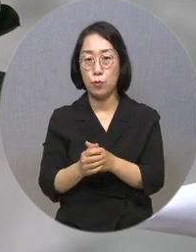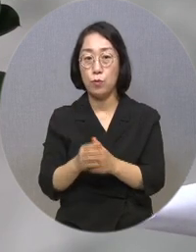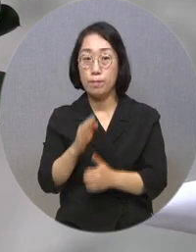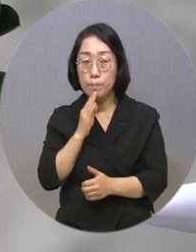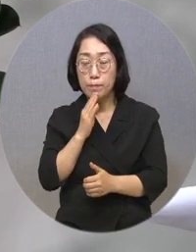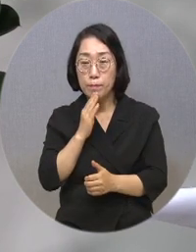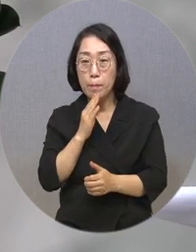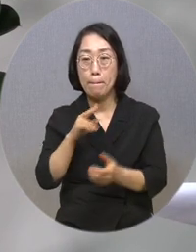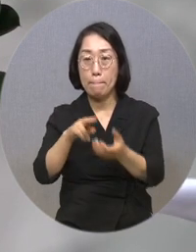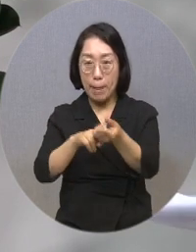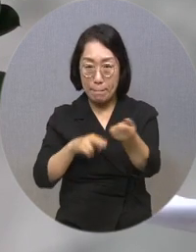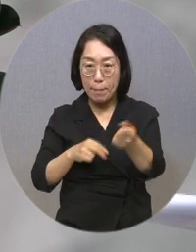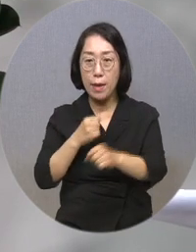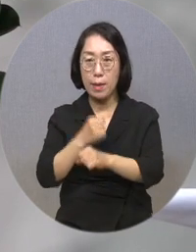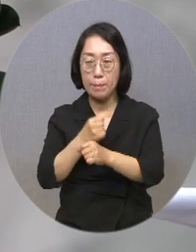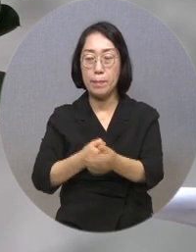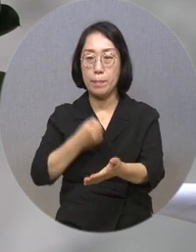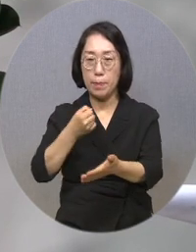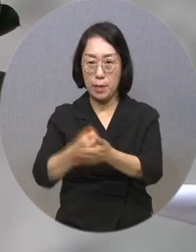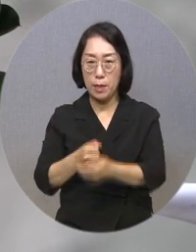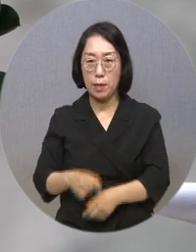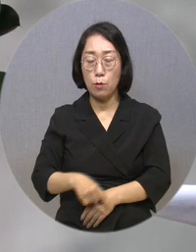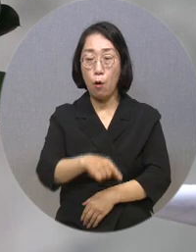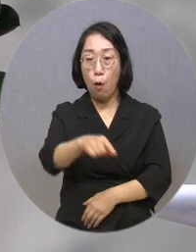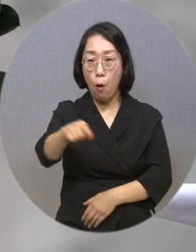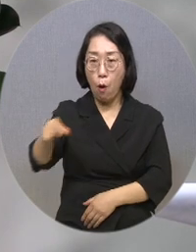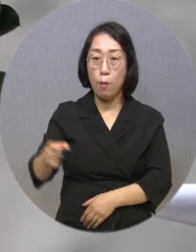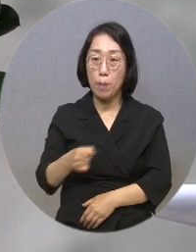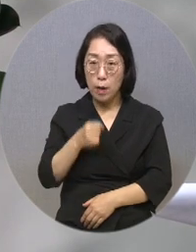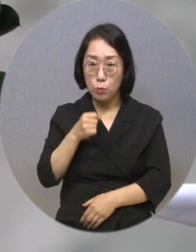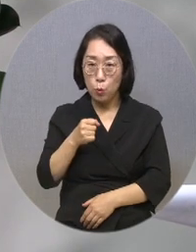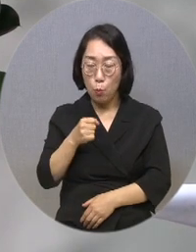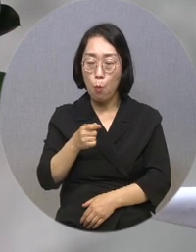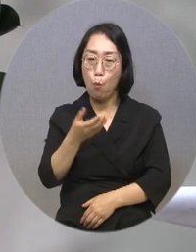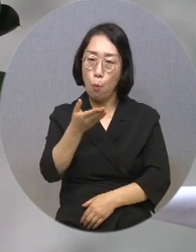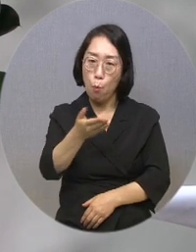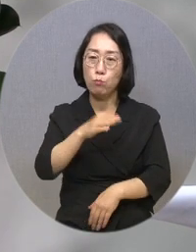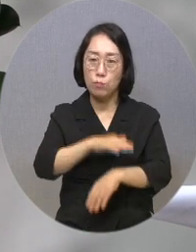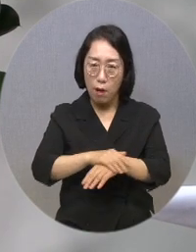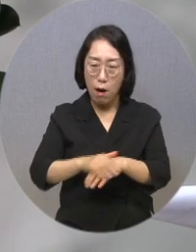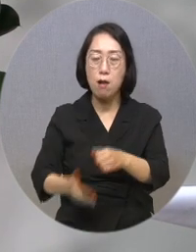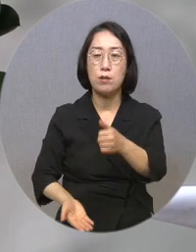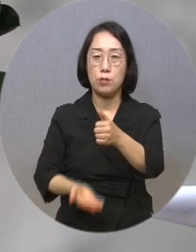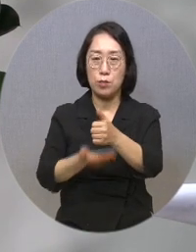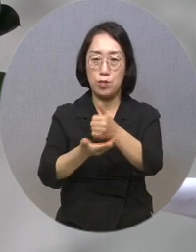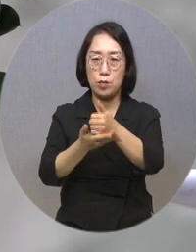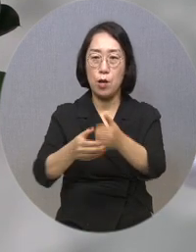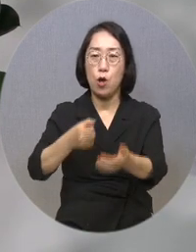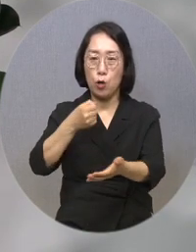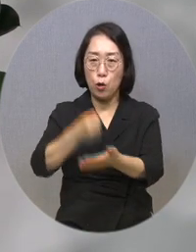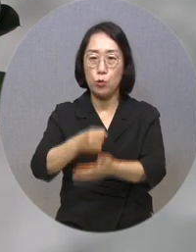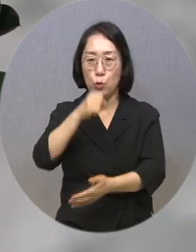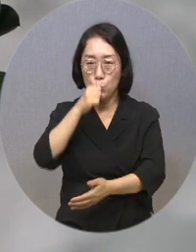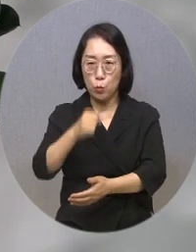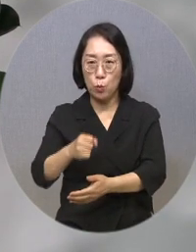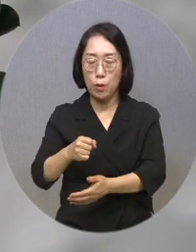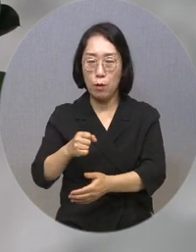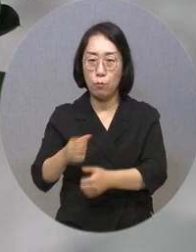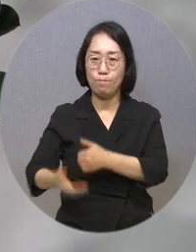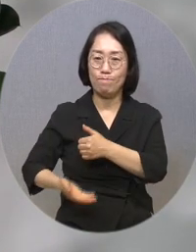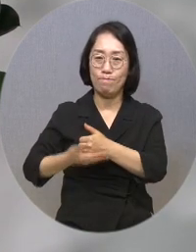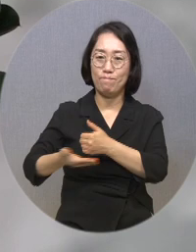좀 내렸습니다. 그렇다 보니까 각종 언론에서부터 칭찬도 받고 잘한 결정이었다는 평가를 좀 받아서